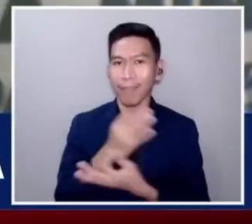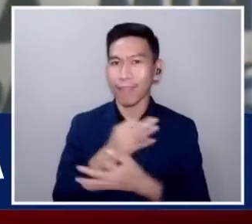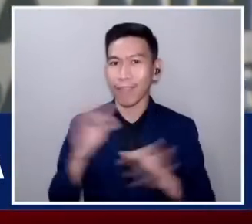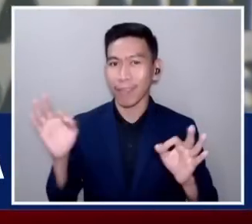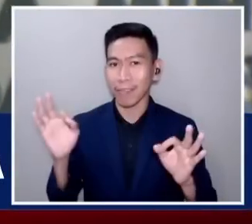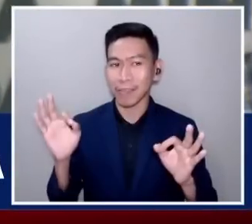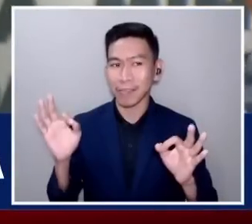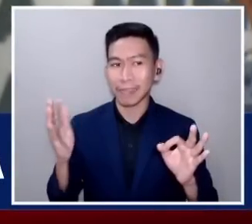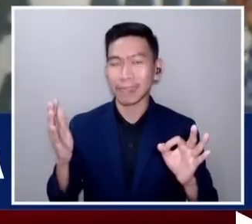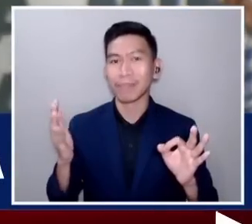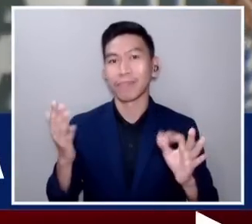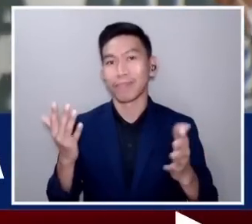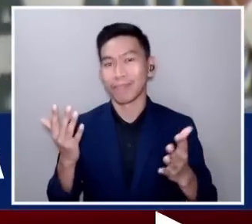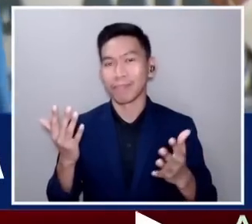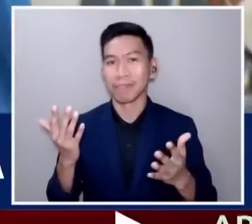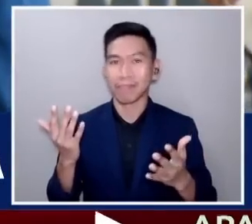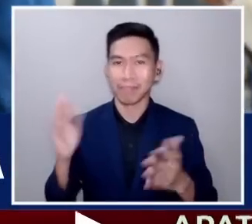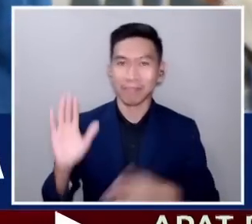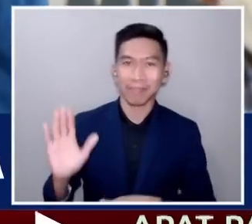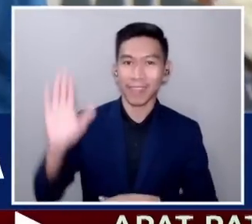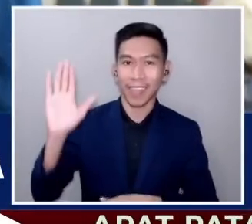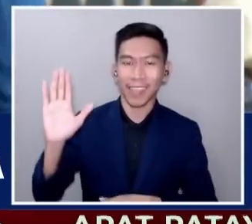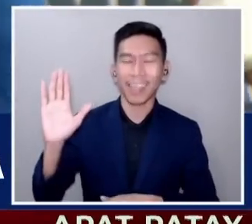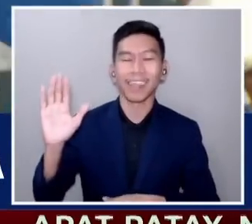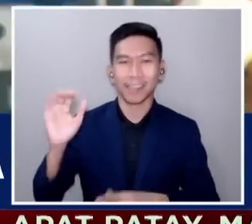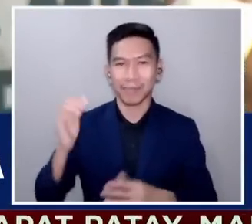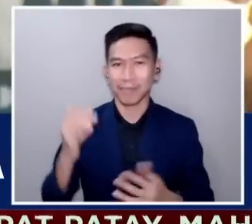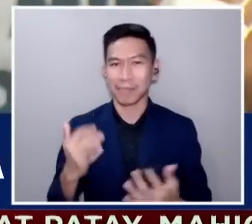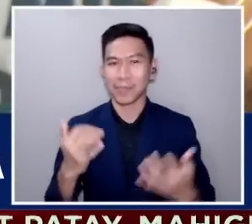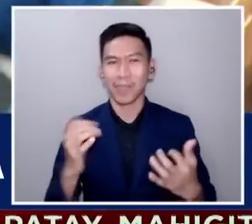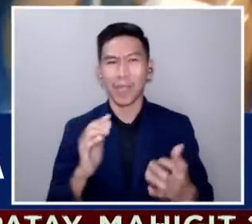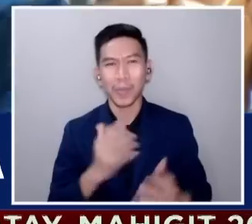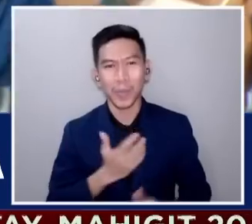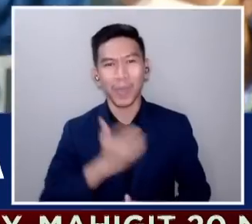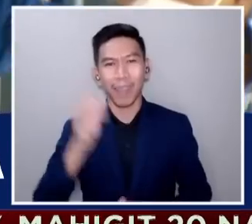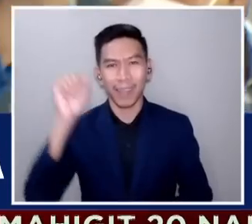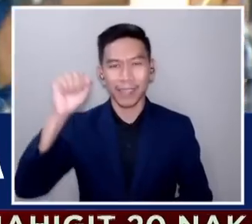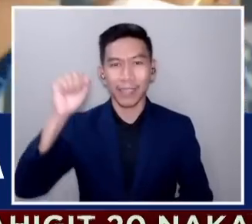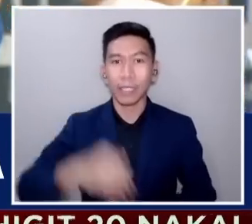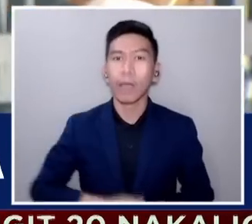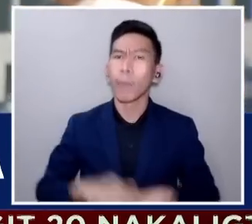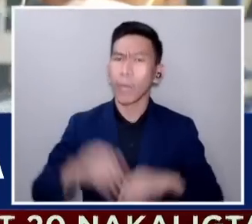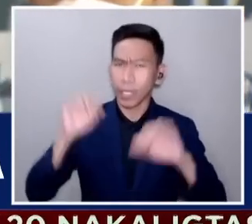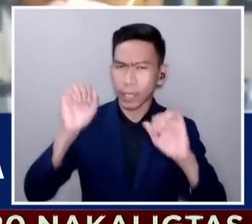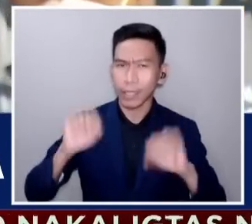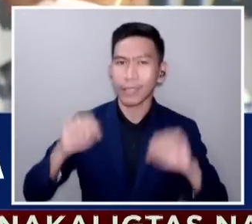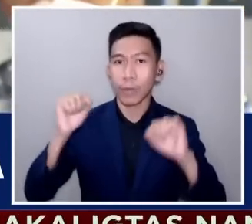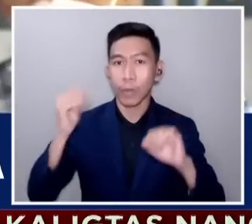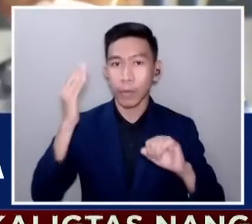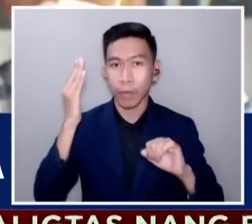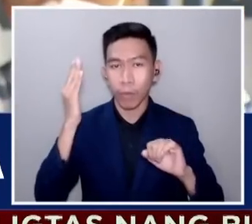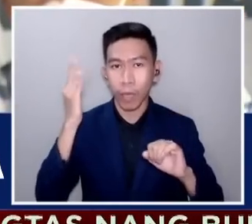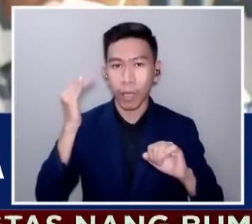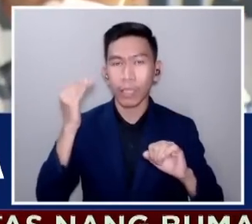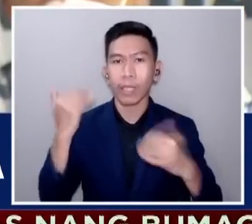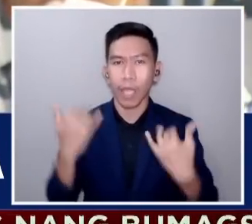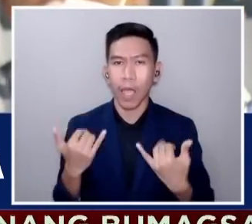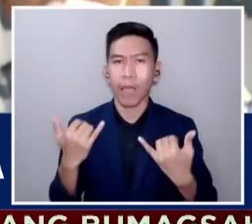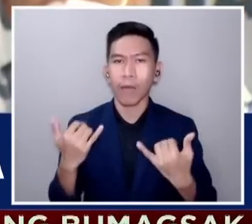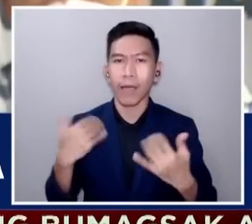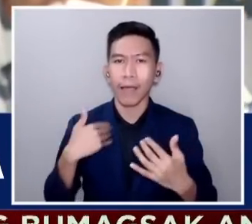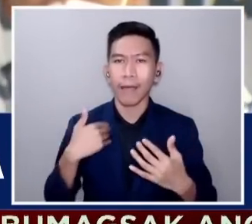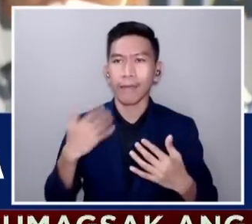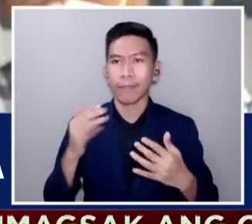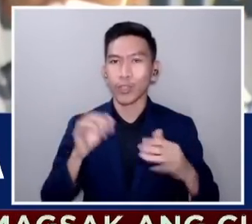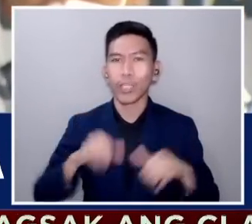Pwedeng mangyari yan. Gagawin natin yan. Kasi meron na tayong universal healthcare na batas,